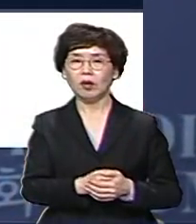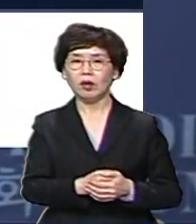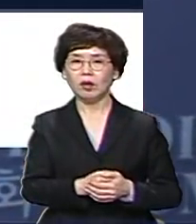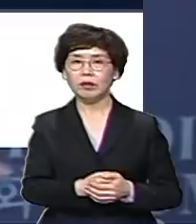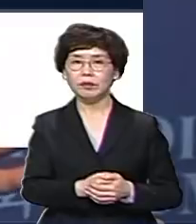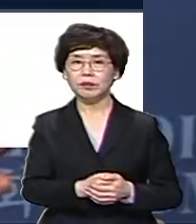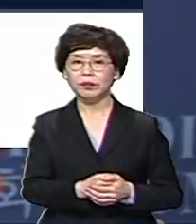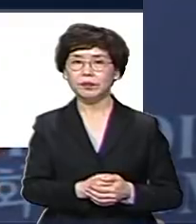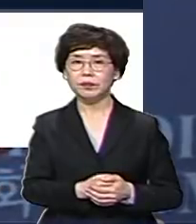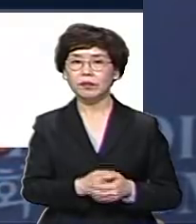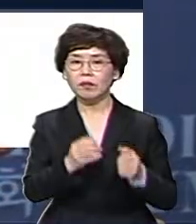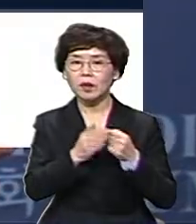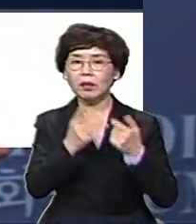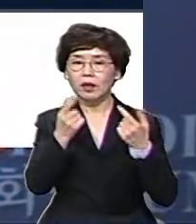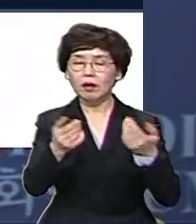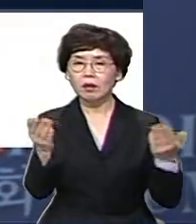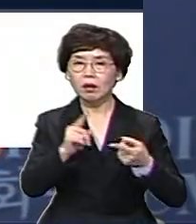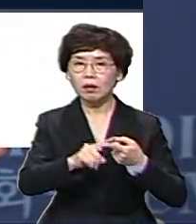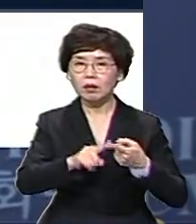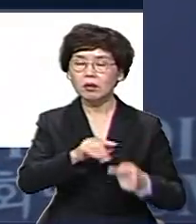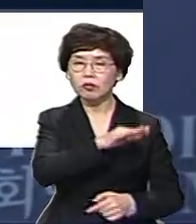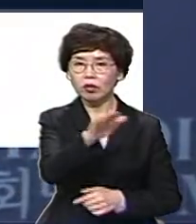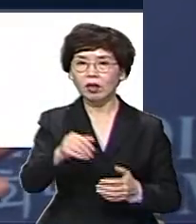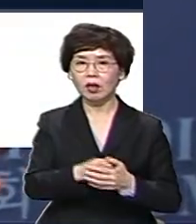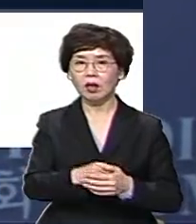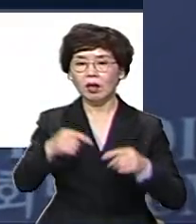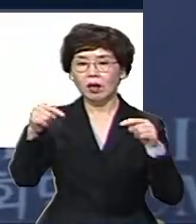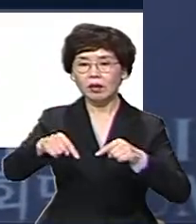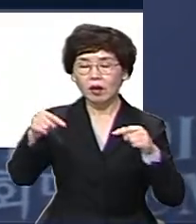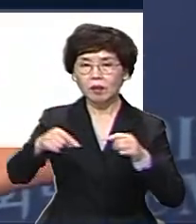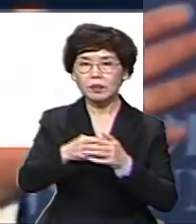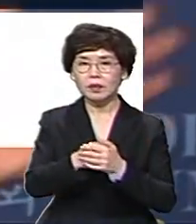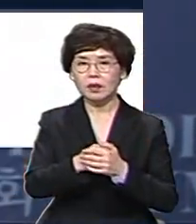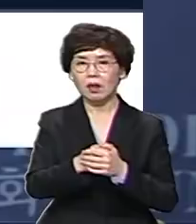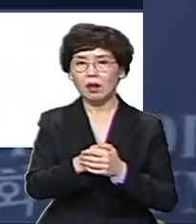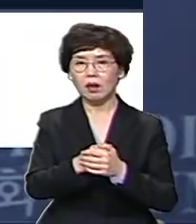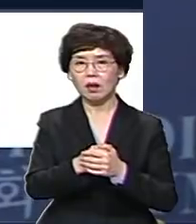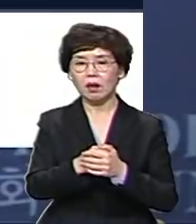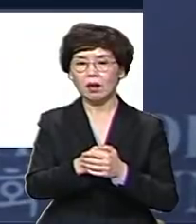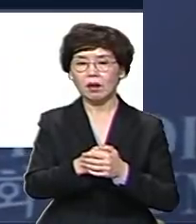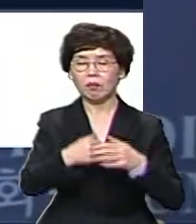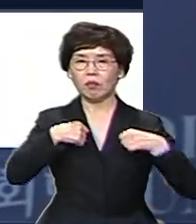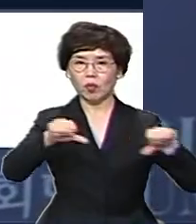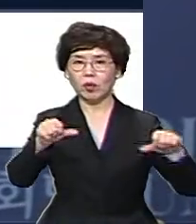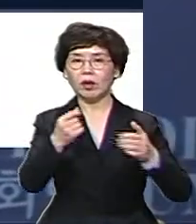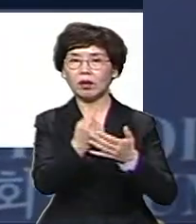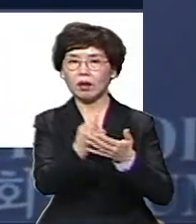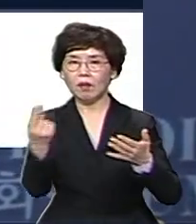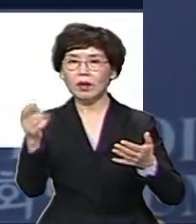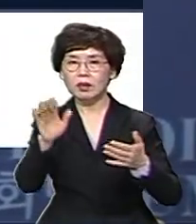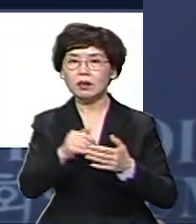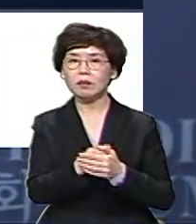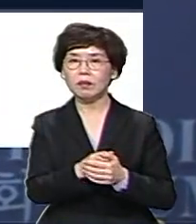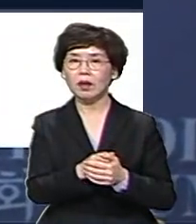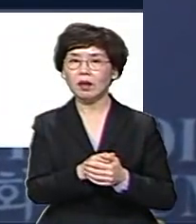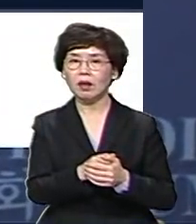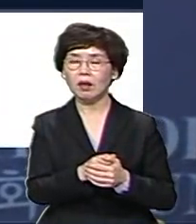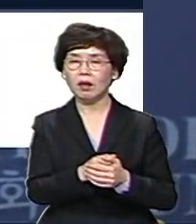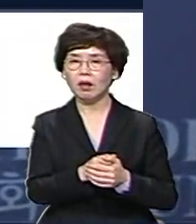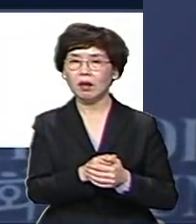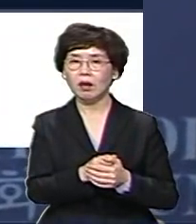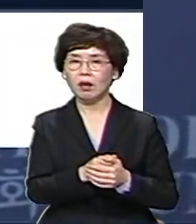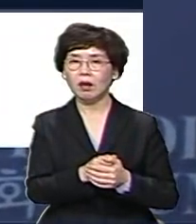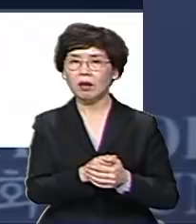많이 있습니다. 일본, 한국, 중국 등등 여러 나라들이 도우려고 하고 있고요. 또 중국 역시도 해야 하는 일들이 많이 있다고